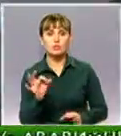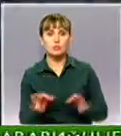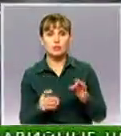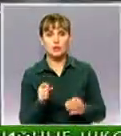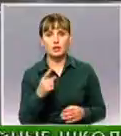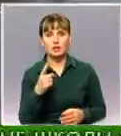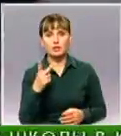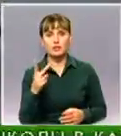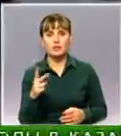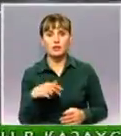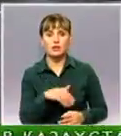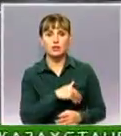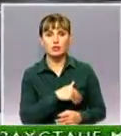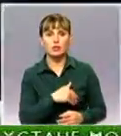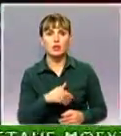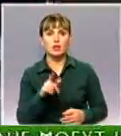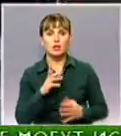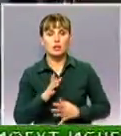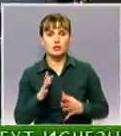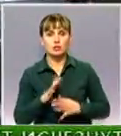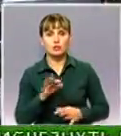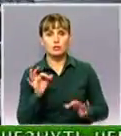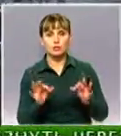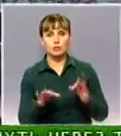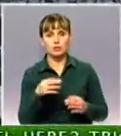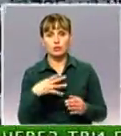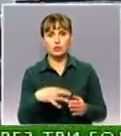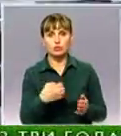1-2 градуса тепла. Осадки ожидаются в пределах нормы